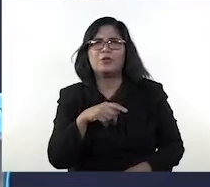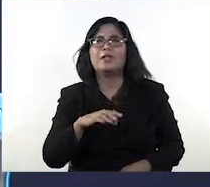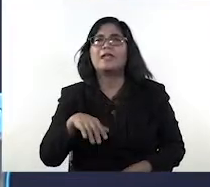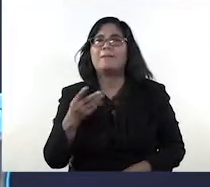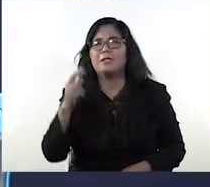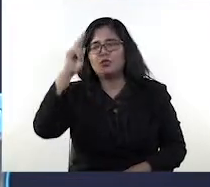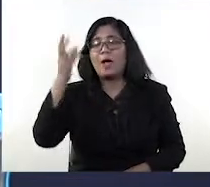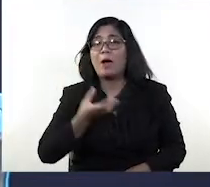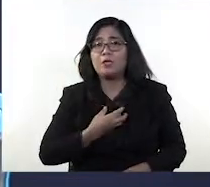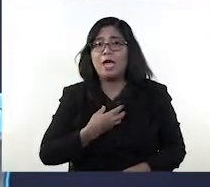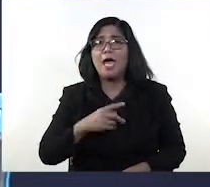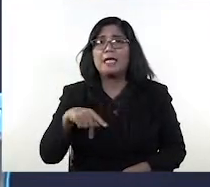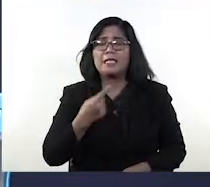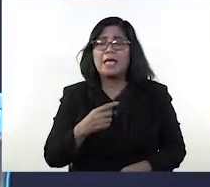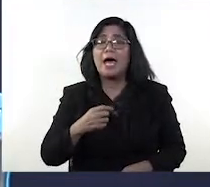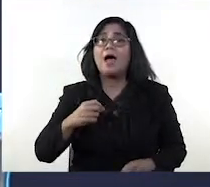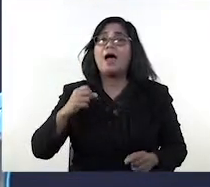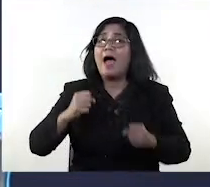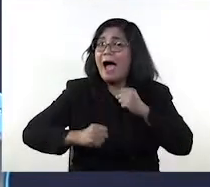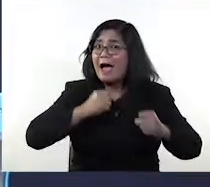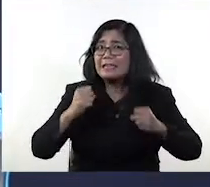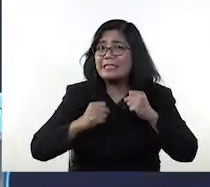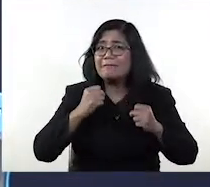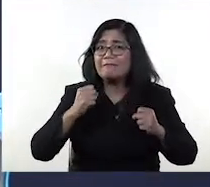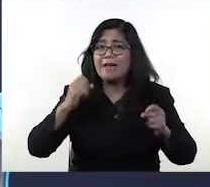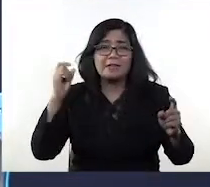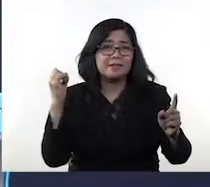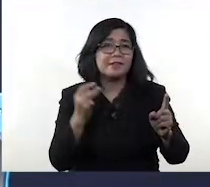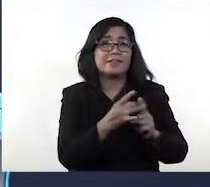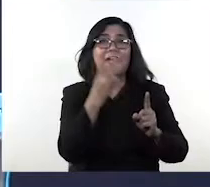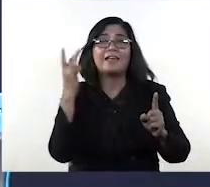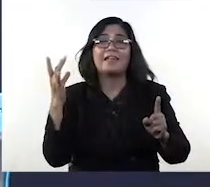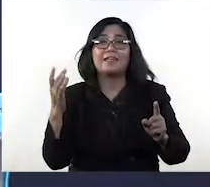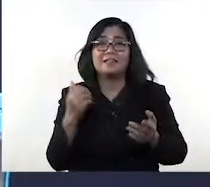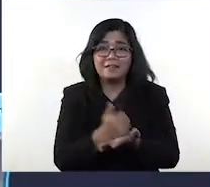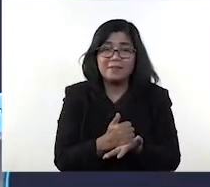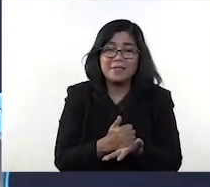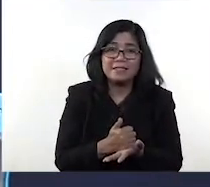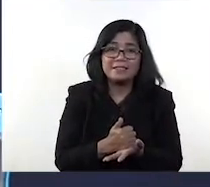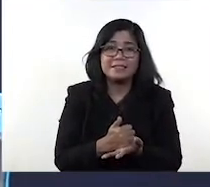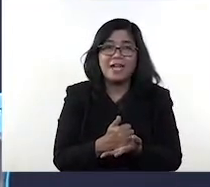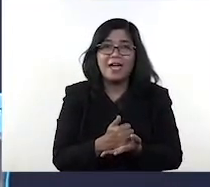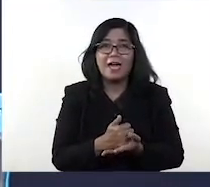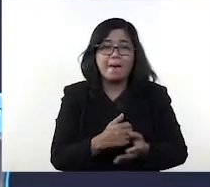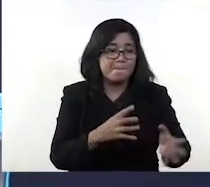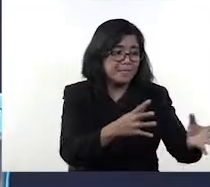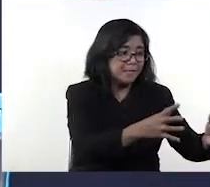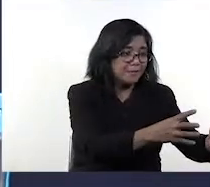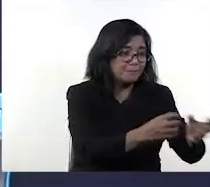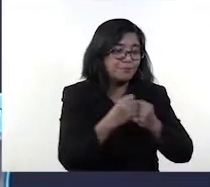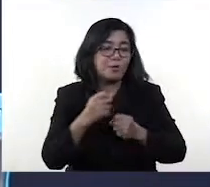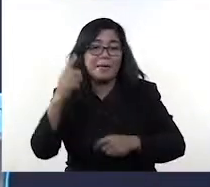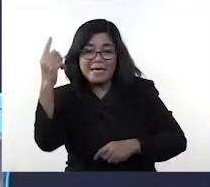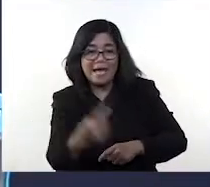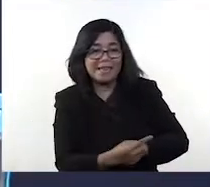dan memiliki target Hai bahasa saya bilang Ayo kita harus menjemput impian